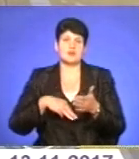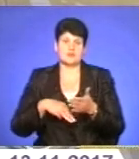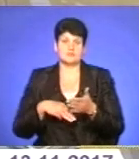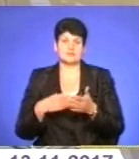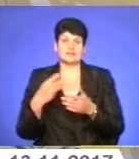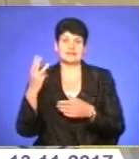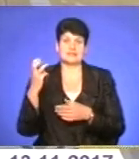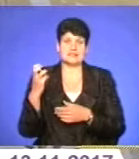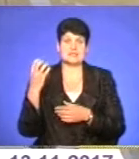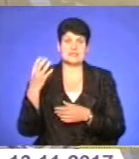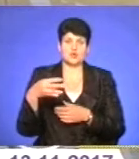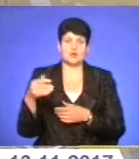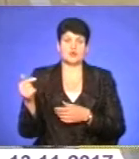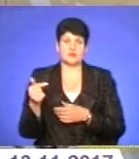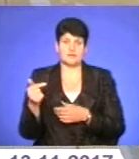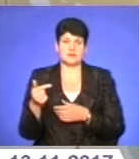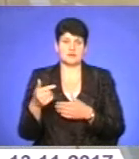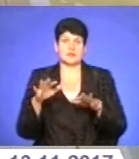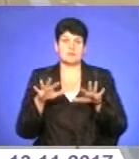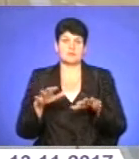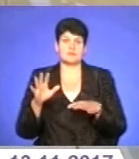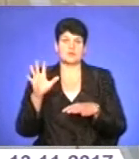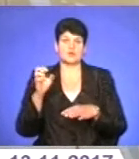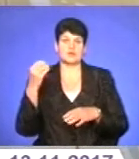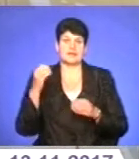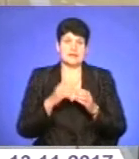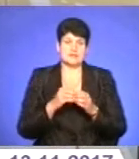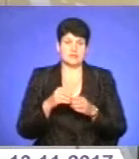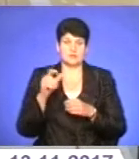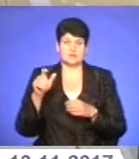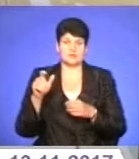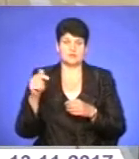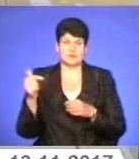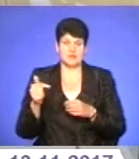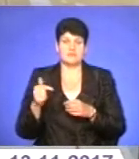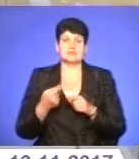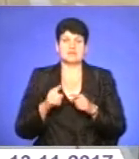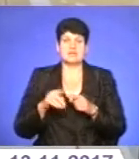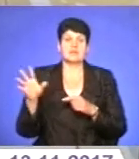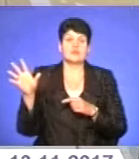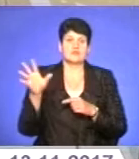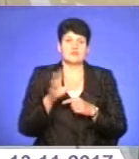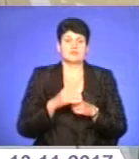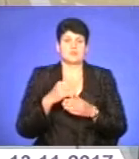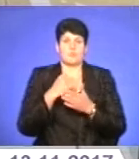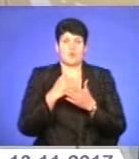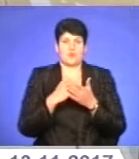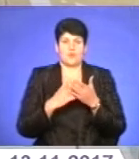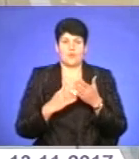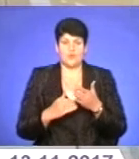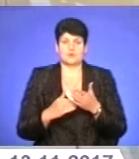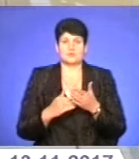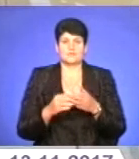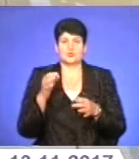розмірі 340 гривень, на посадових осіб – 510 гривень. По цих всіх адміністративних протоколах